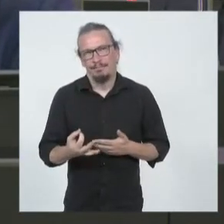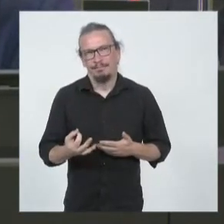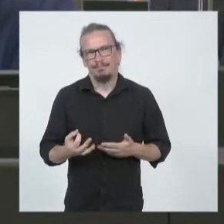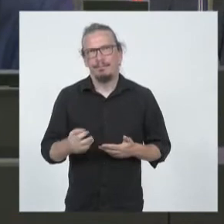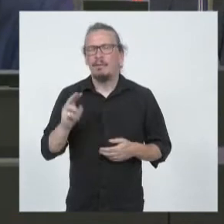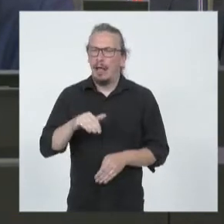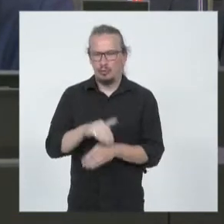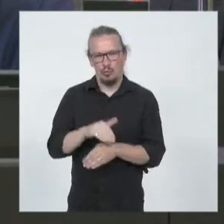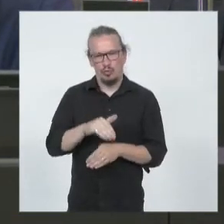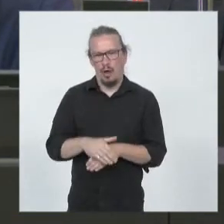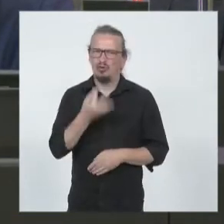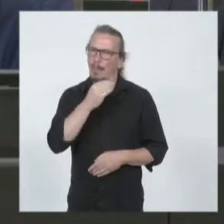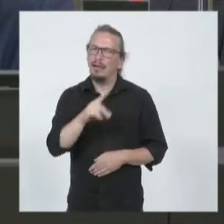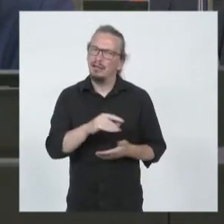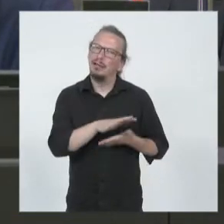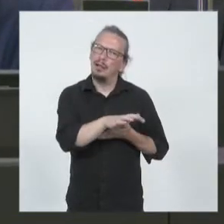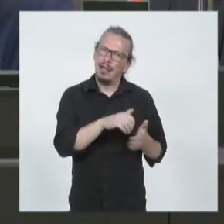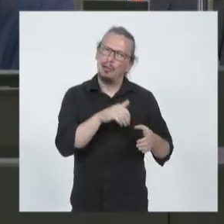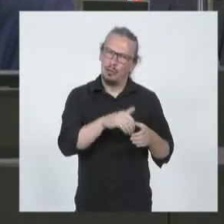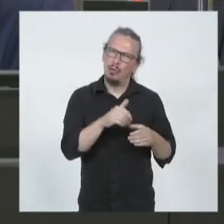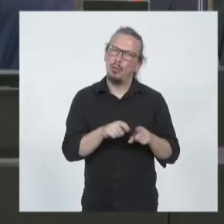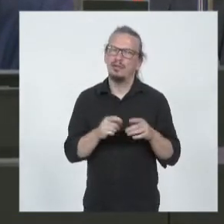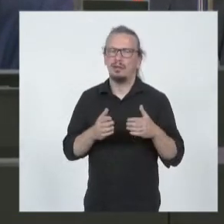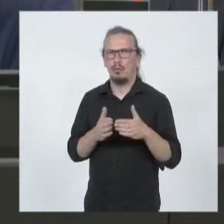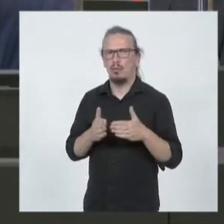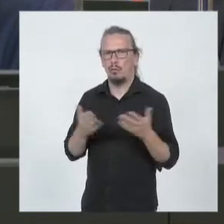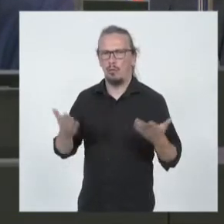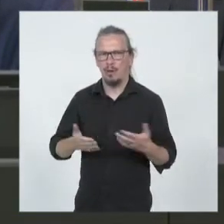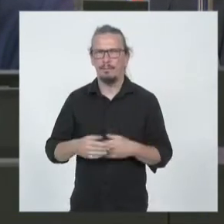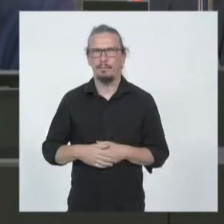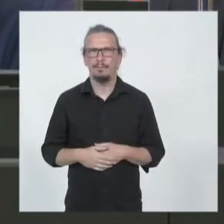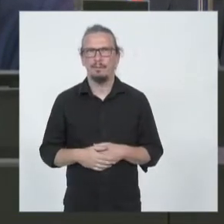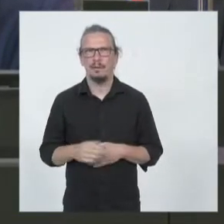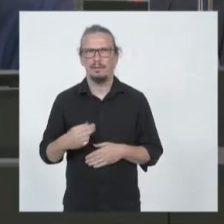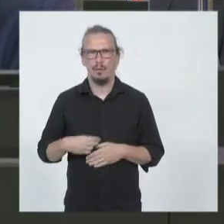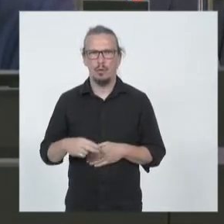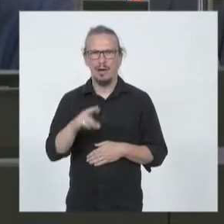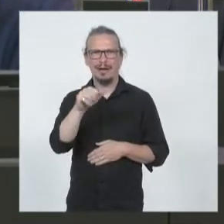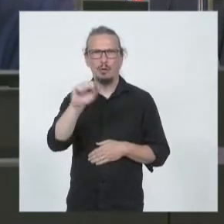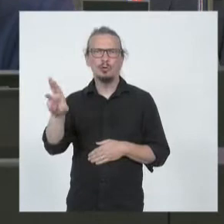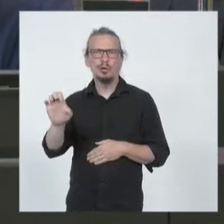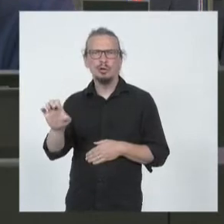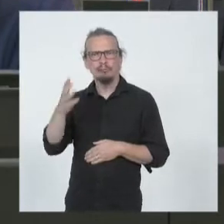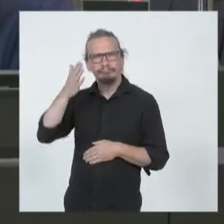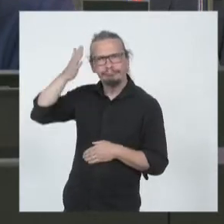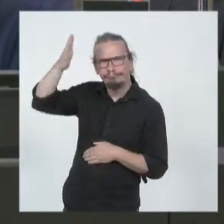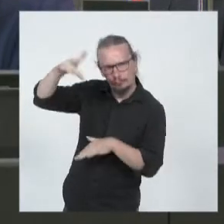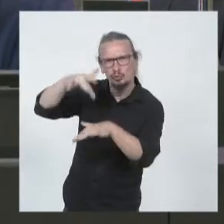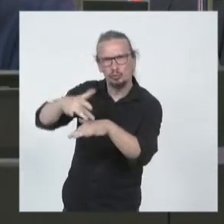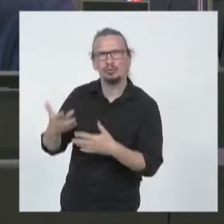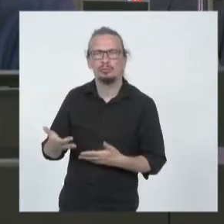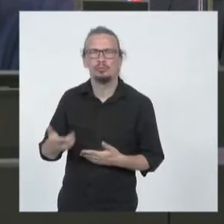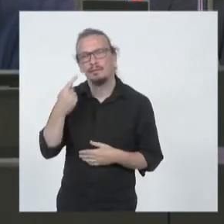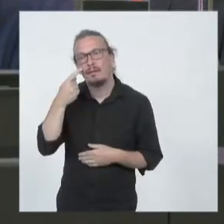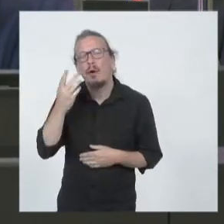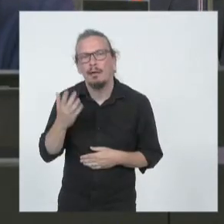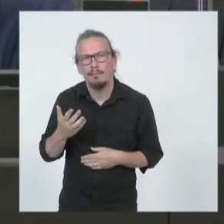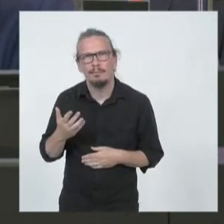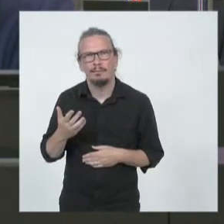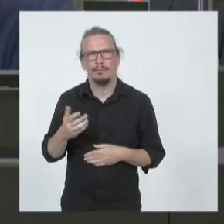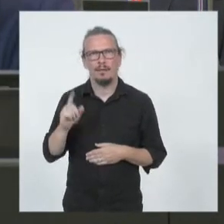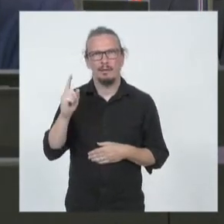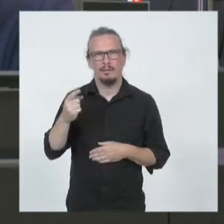ce soir que dans la délibération et de ce que nous demanderons également, c'est l'utilisation des reuse dans le futur. Donc voilà, il y a plein de process qu'il va